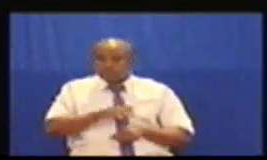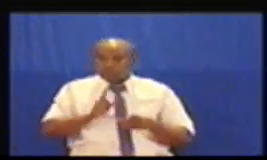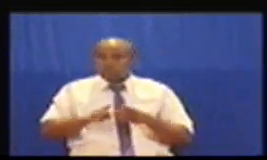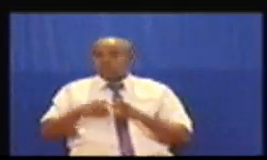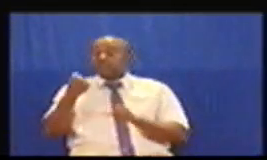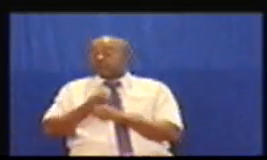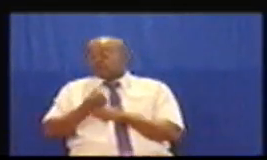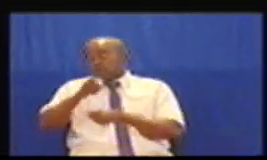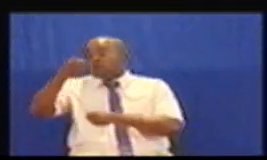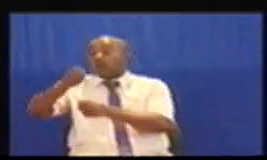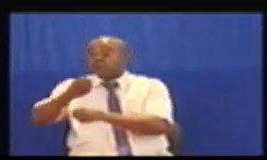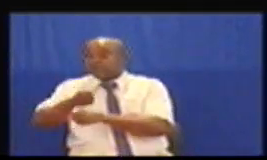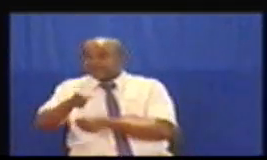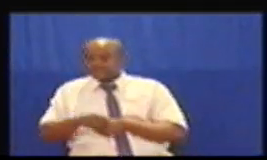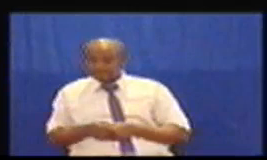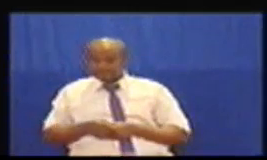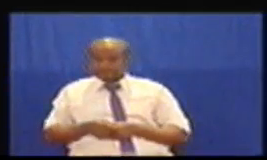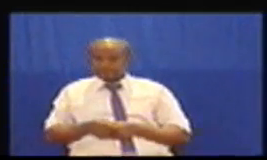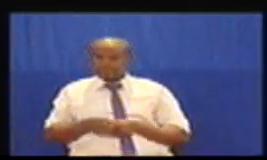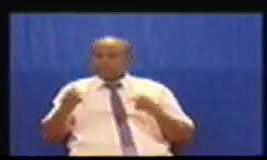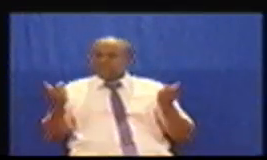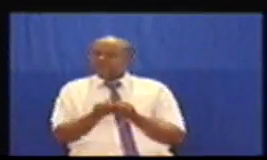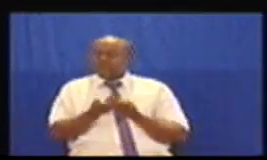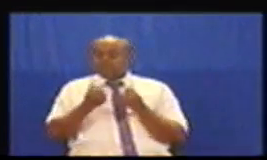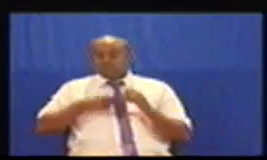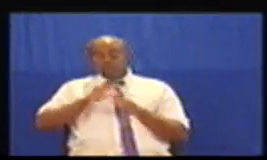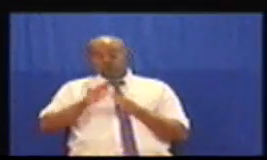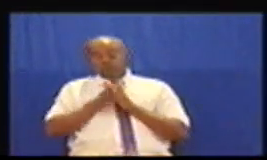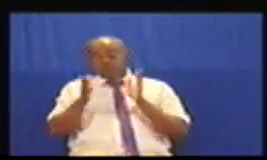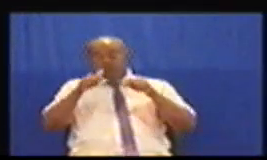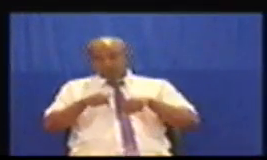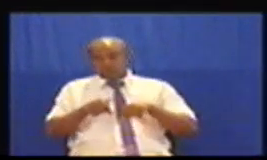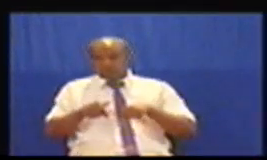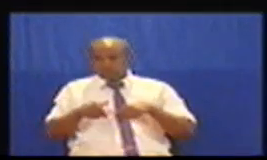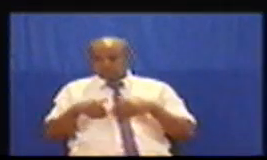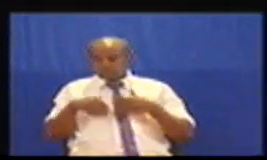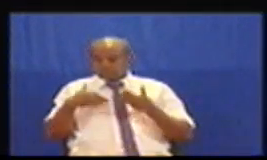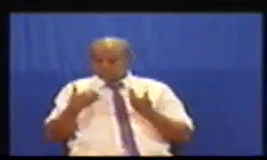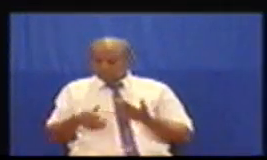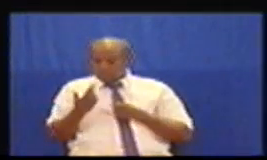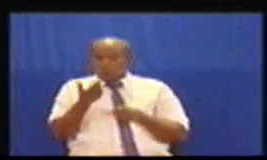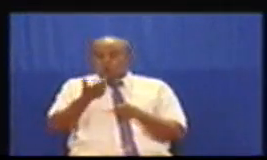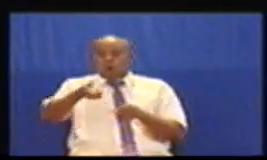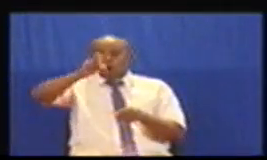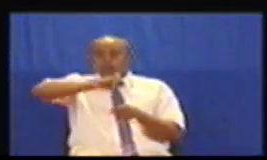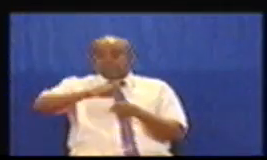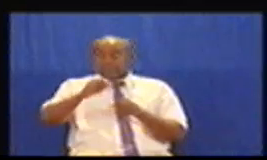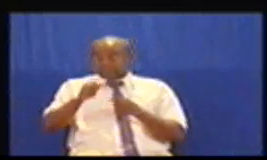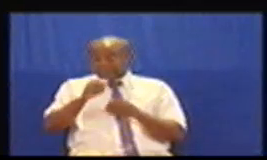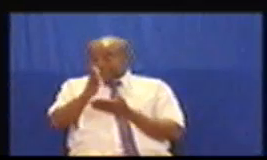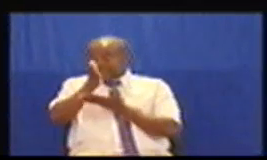watumishi. Lakini chukue nafasi hii pia kuongezea pale alipozungumzia Profesa